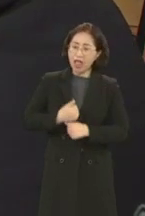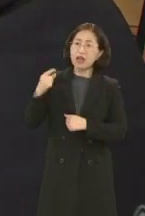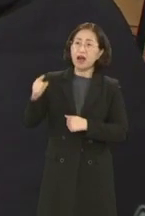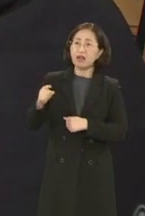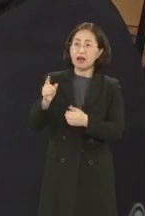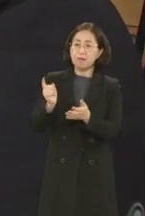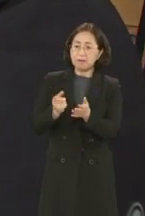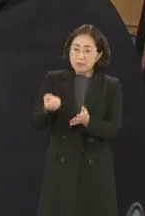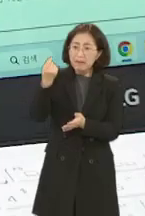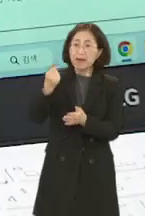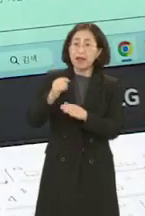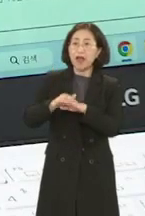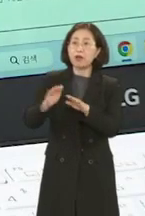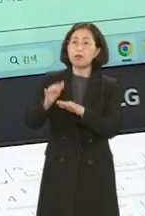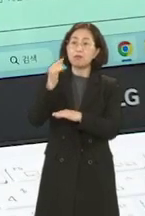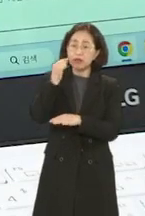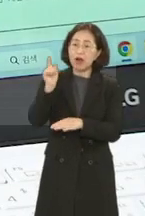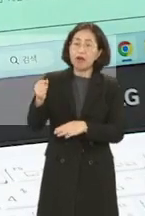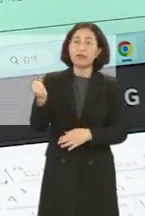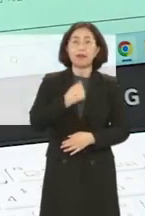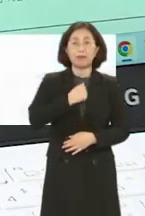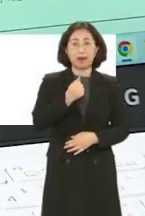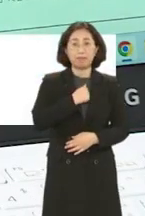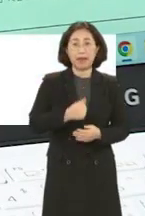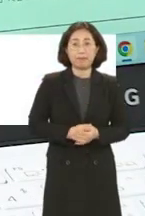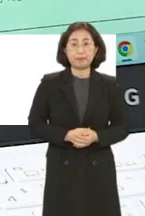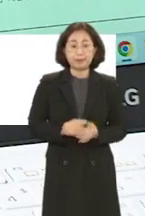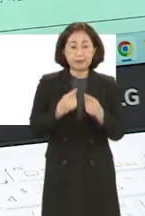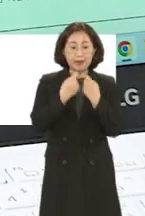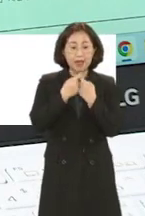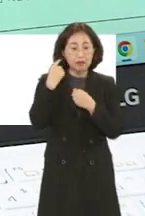터뜨렸습니다. 개인정보 유출이 됐다고 이제